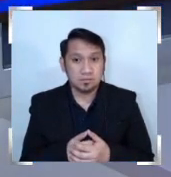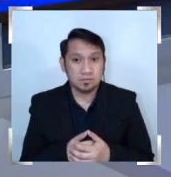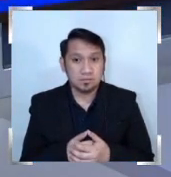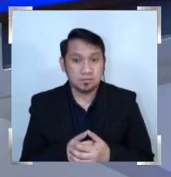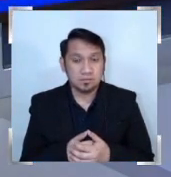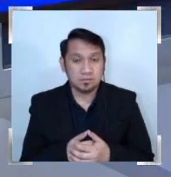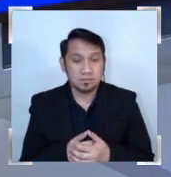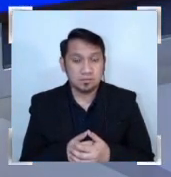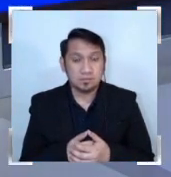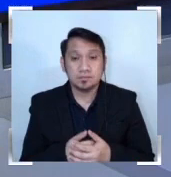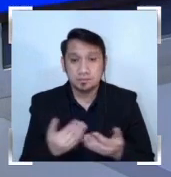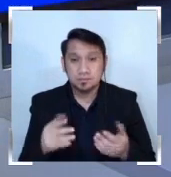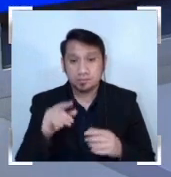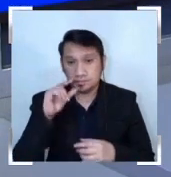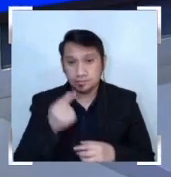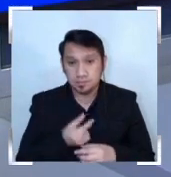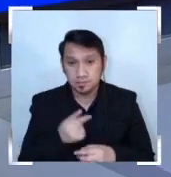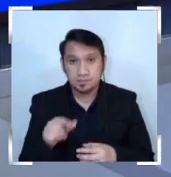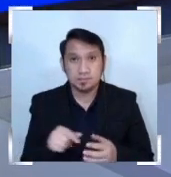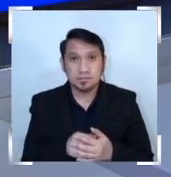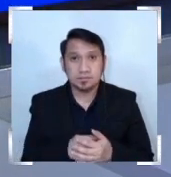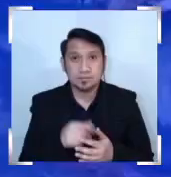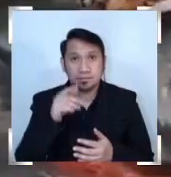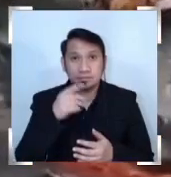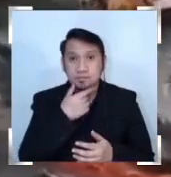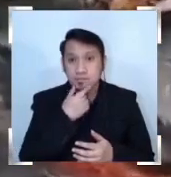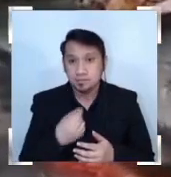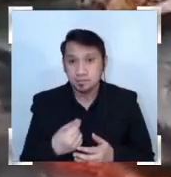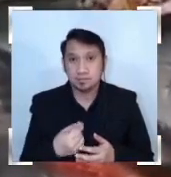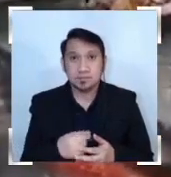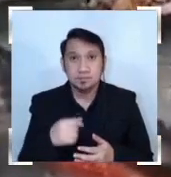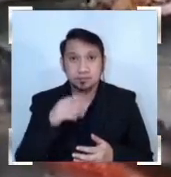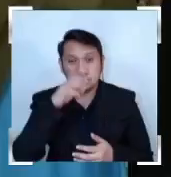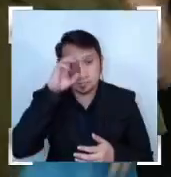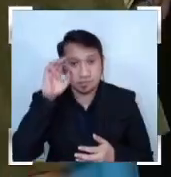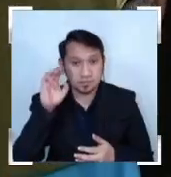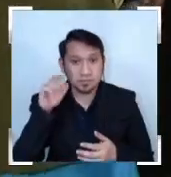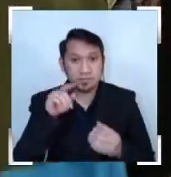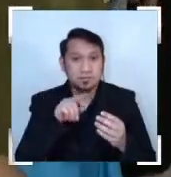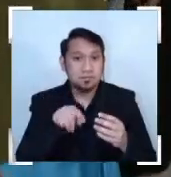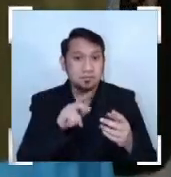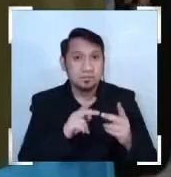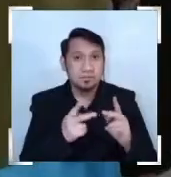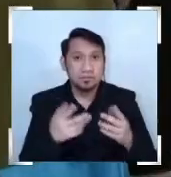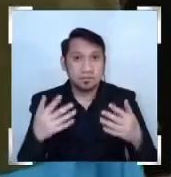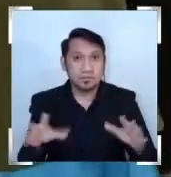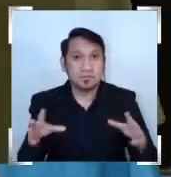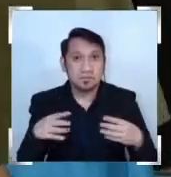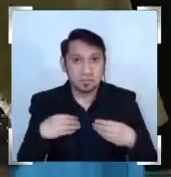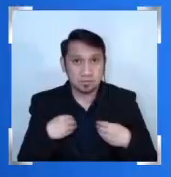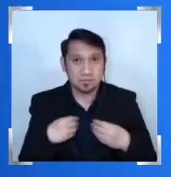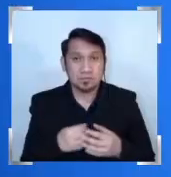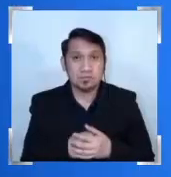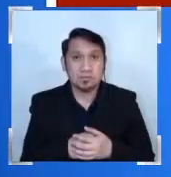Nagbigay na rin ng pagbati sina Faisal Mangundato at Carlos Serapio sa Marcos Duterte tandem na nakatanggap na ng Anilay People's